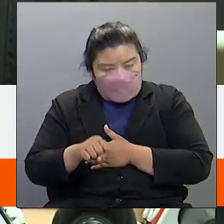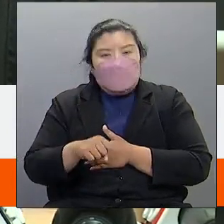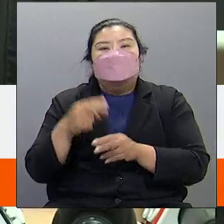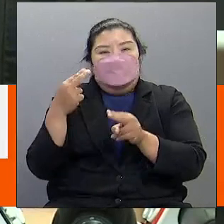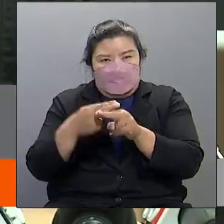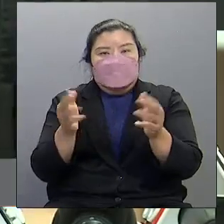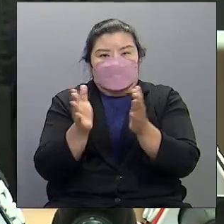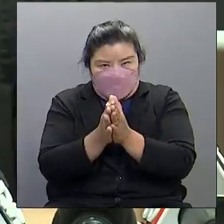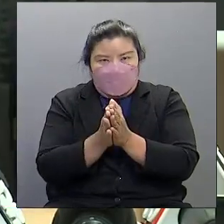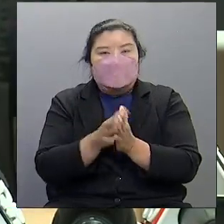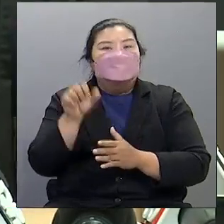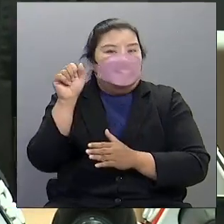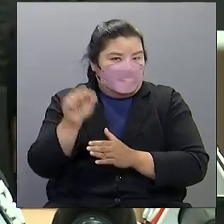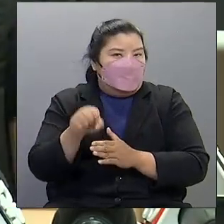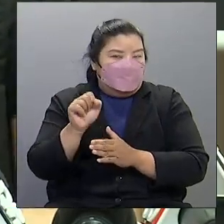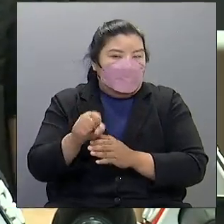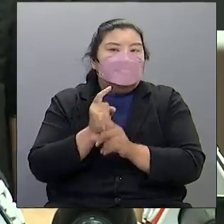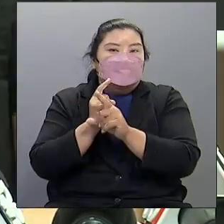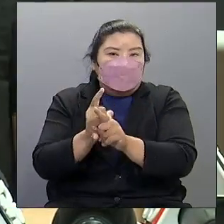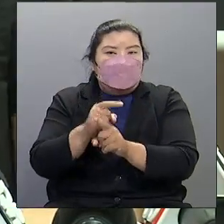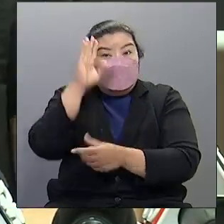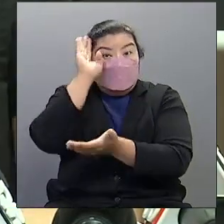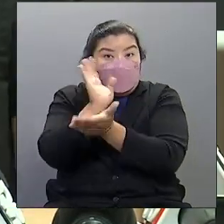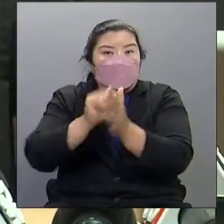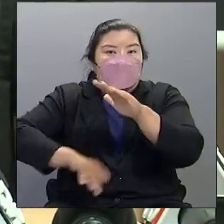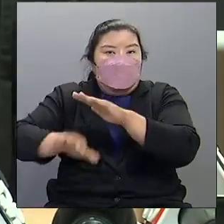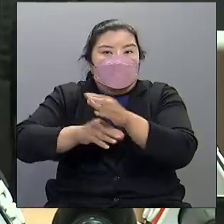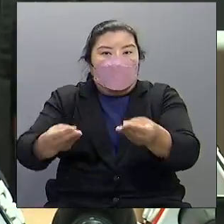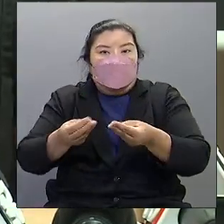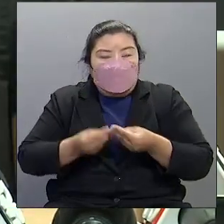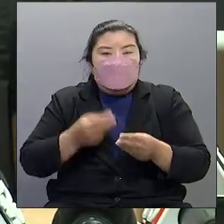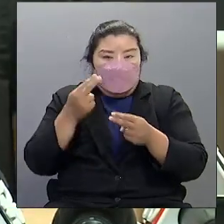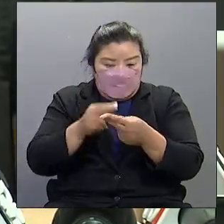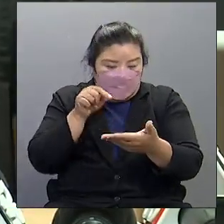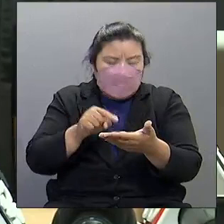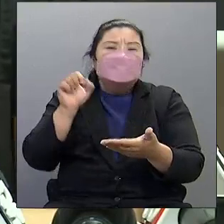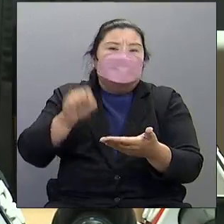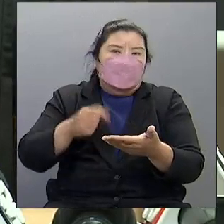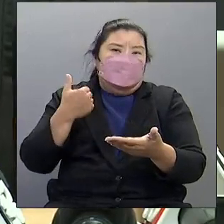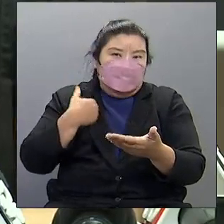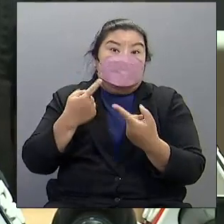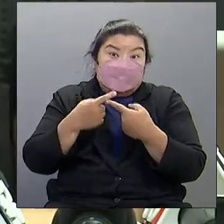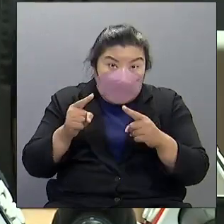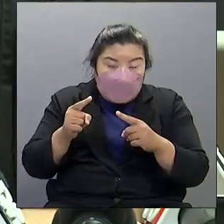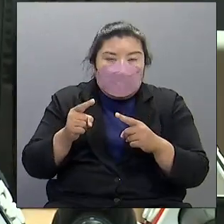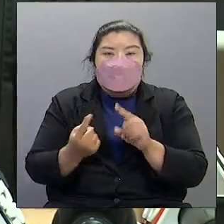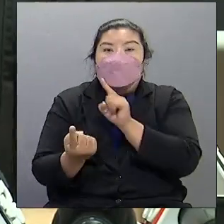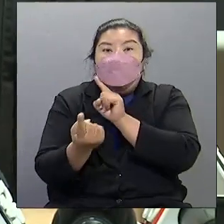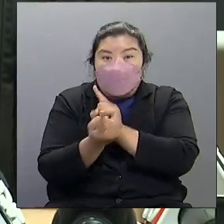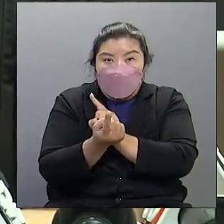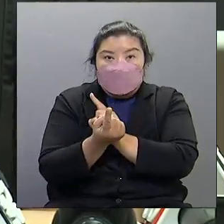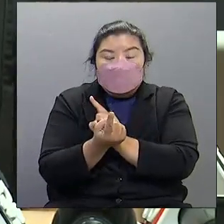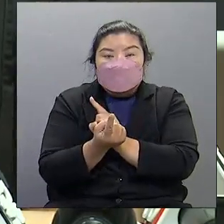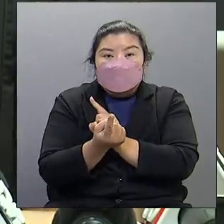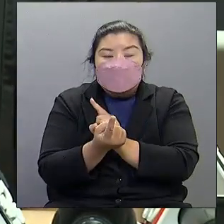คนที่อยู่ในรายชื่อที่อัยการส่งมาอยู่แล้วส่วนจะเชิญมาในล็อตที่